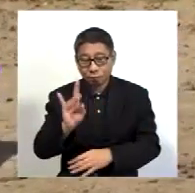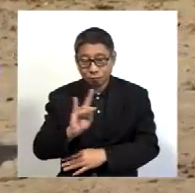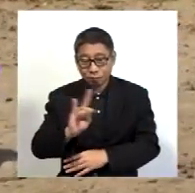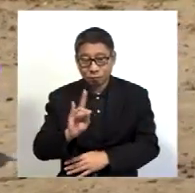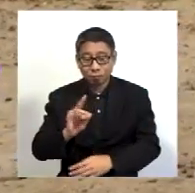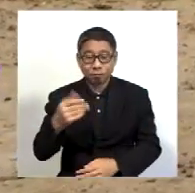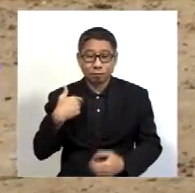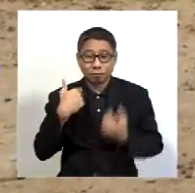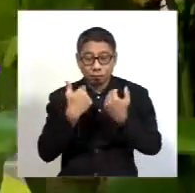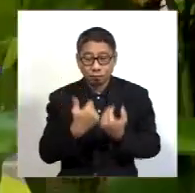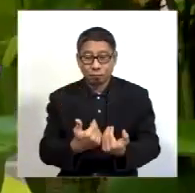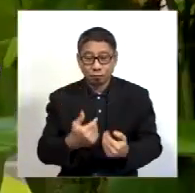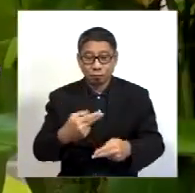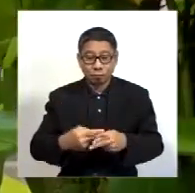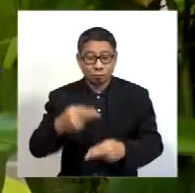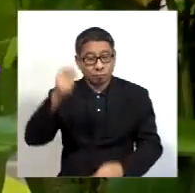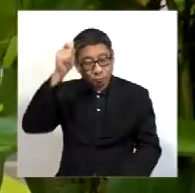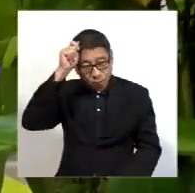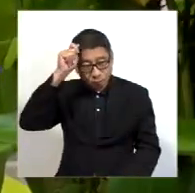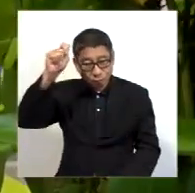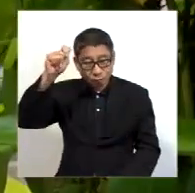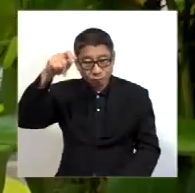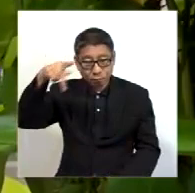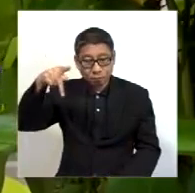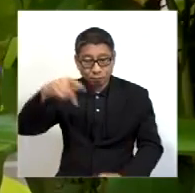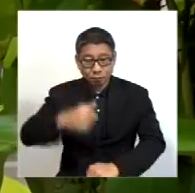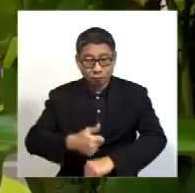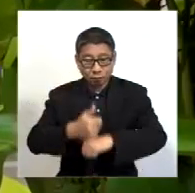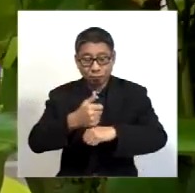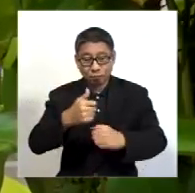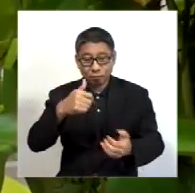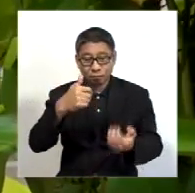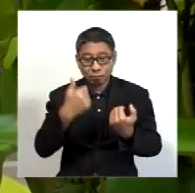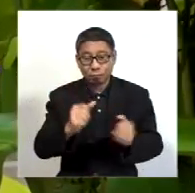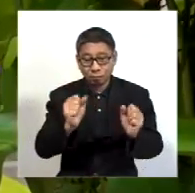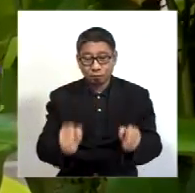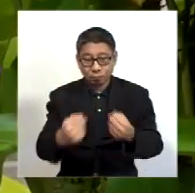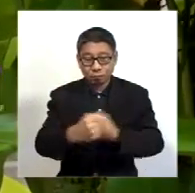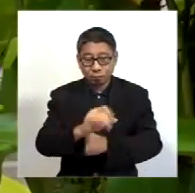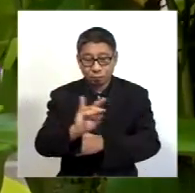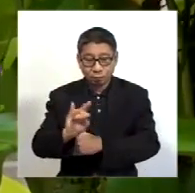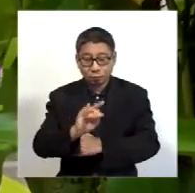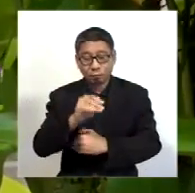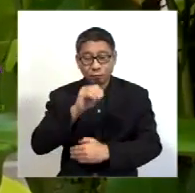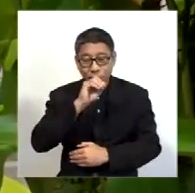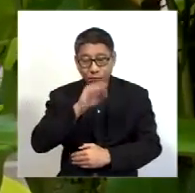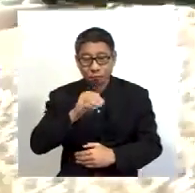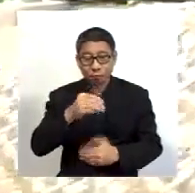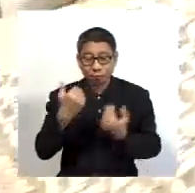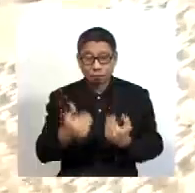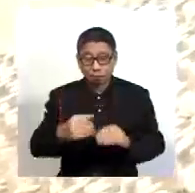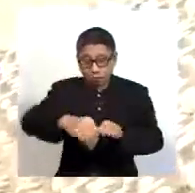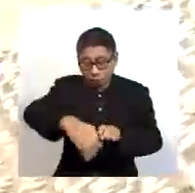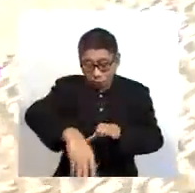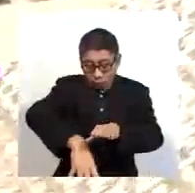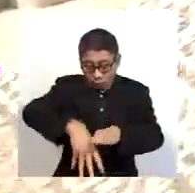ดค่ะนายอัตพรศรีเหรันผู้อำนวยการสวนสัตว์เปิดเขาเขียวบอกว่าขณะนี้ได้ขุดเจาะบ่อบาดาลในพื้น